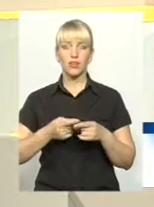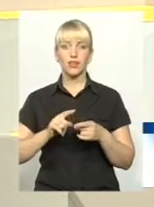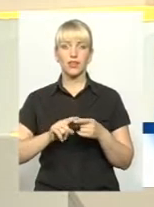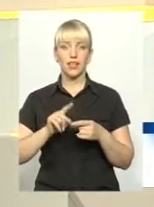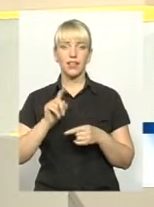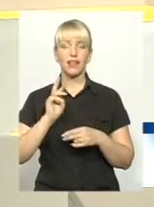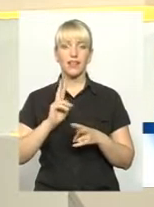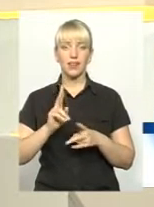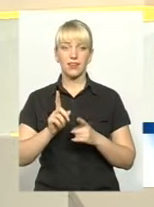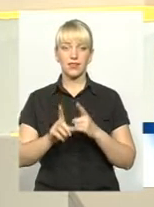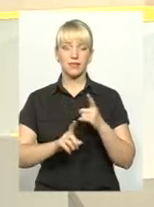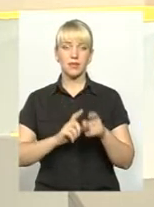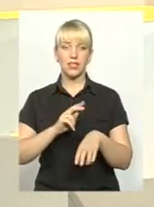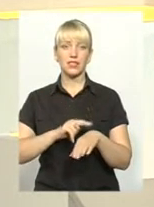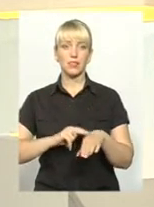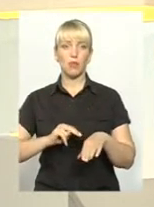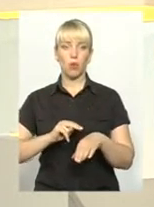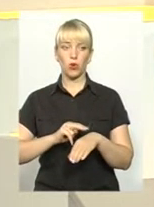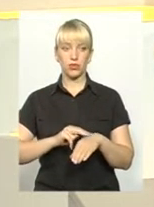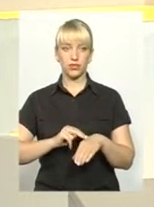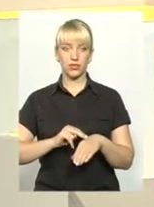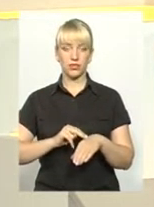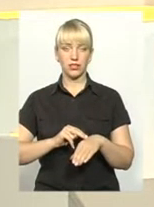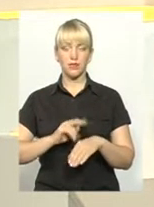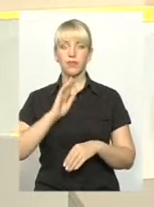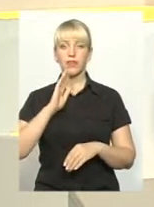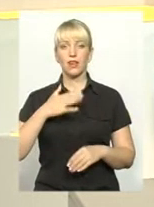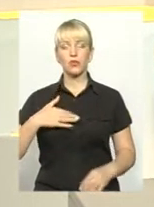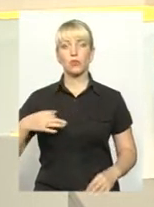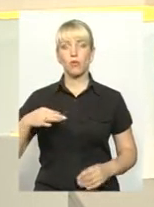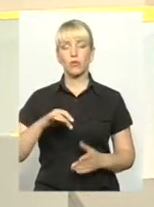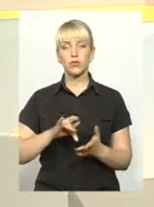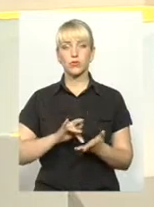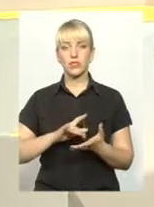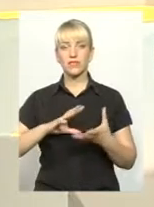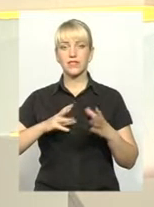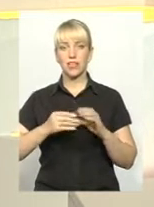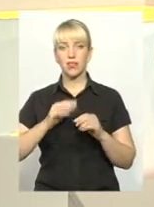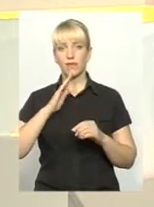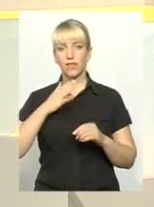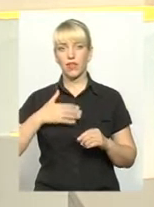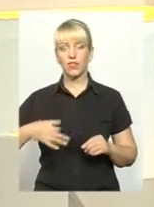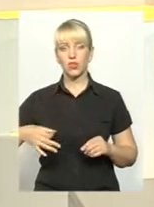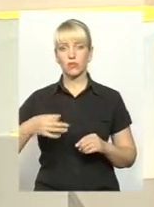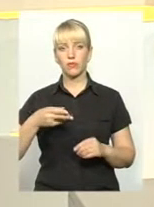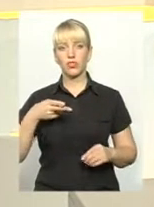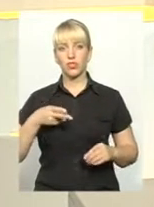як змінилася поліція в нашому обласному центрі і загалом в області. У